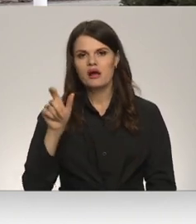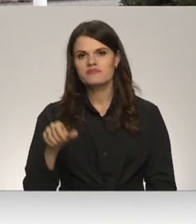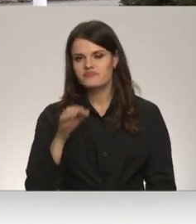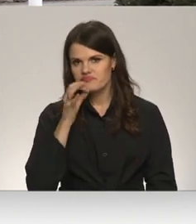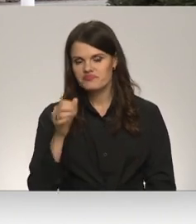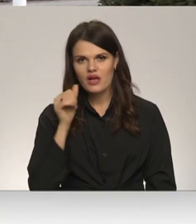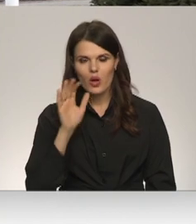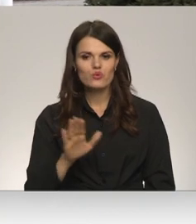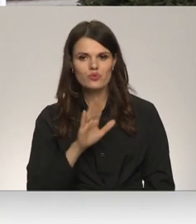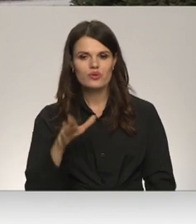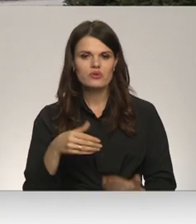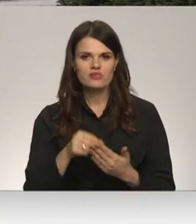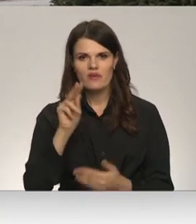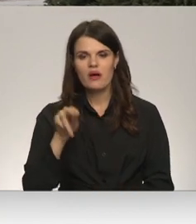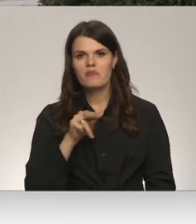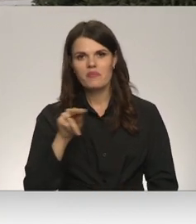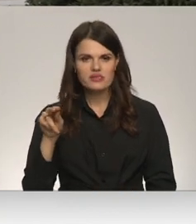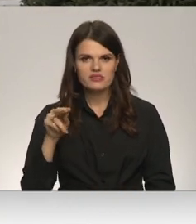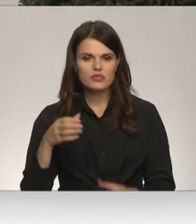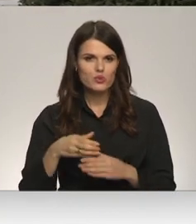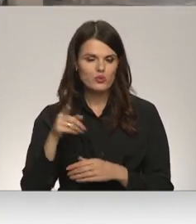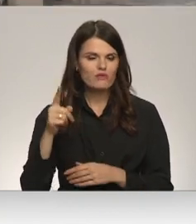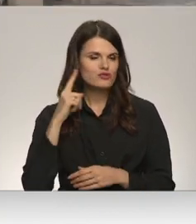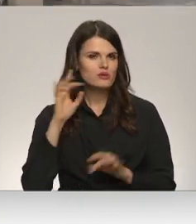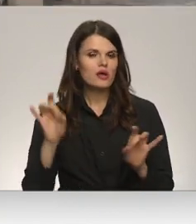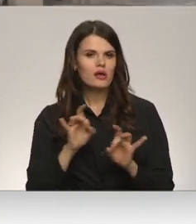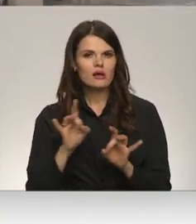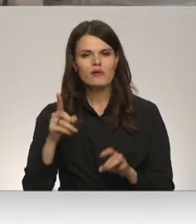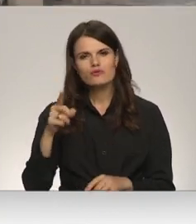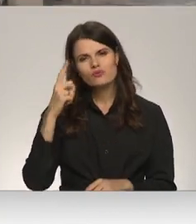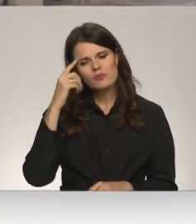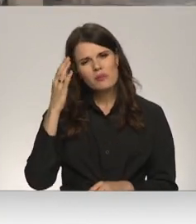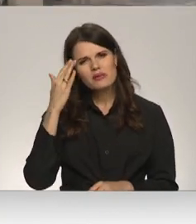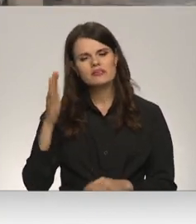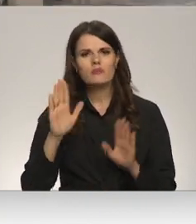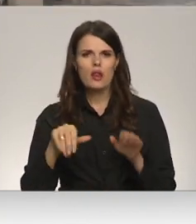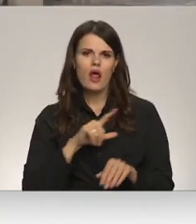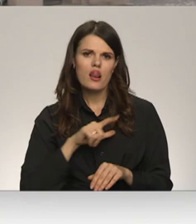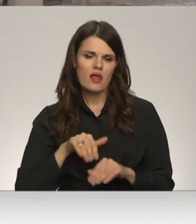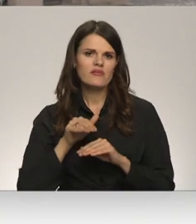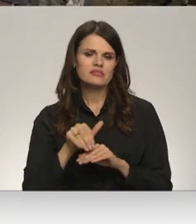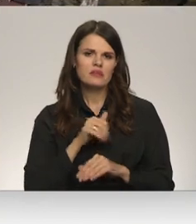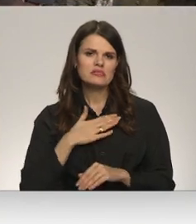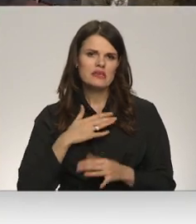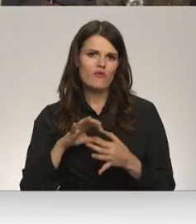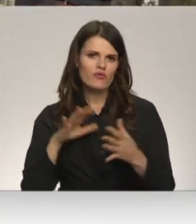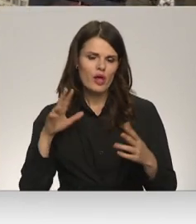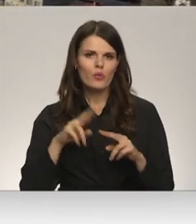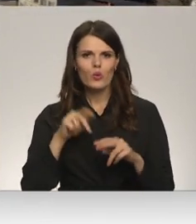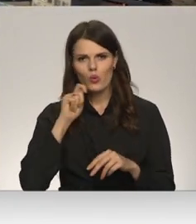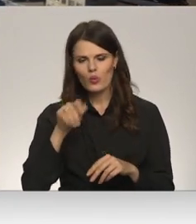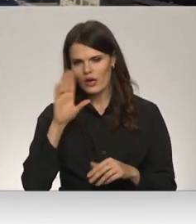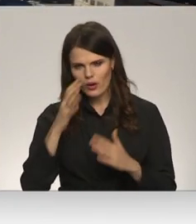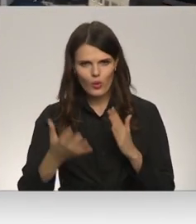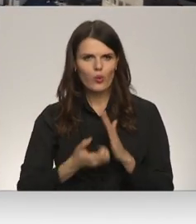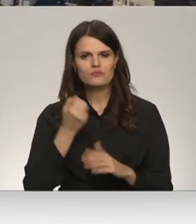katru dienu savas baznīcas tornī dzirdot himnu, viņš piedomā par cerību, ka Latvija saglabās savu neatkarību, ka Ukraina uzvarēs